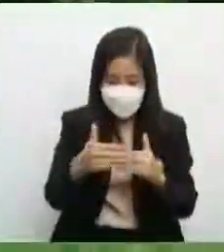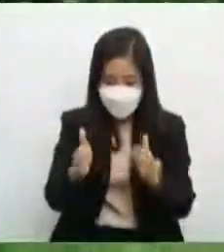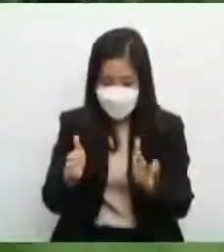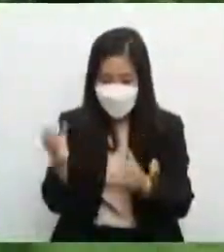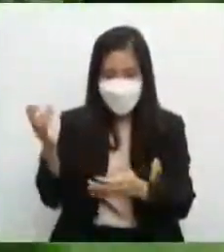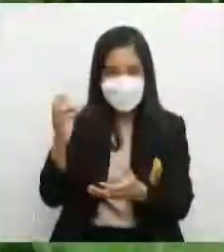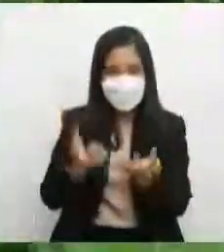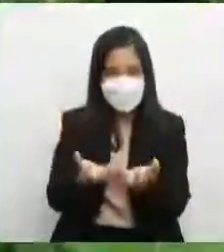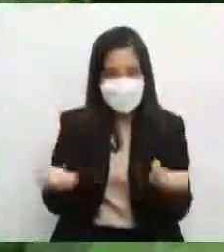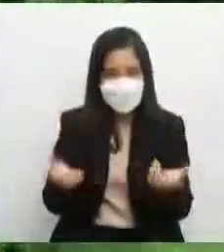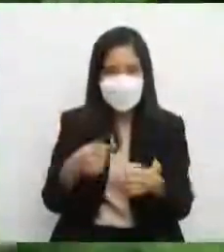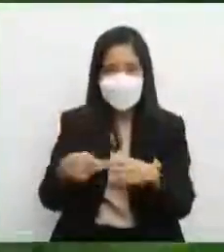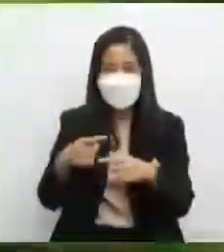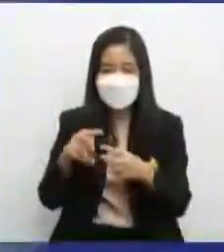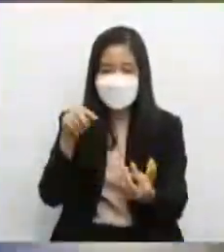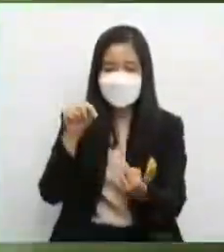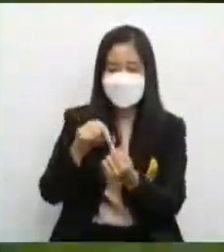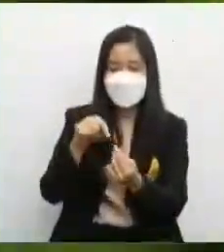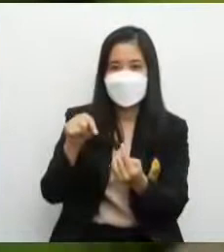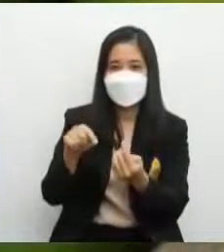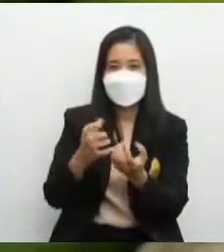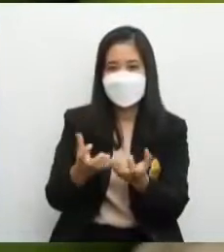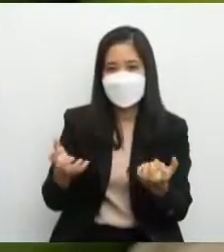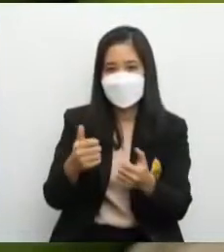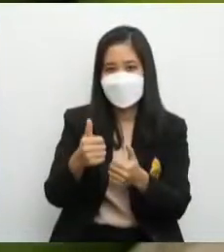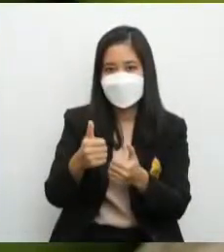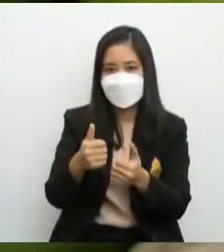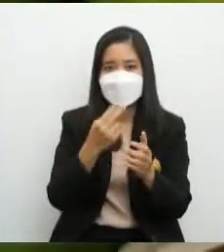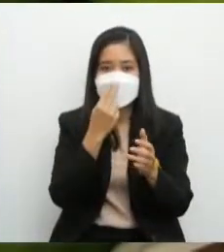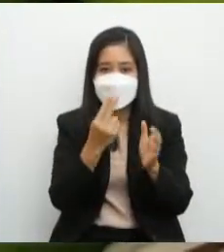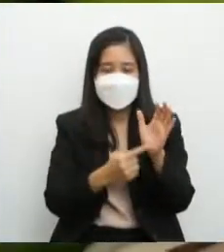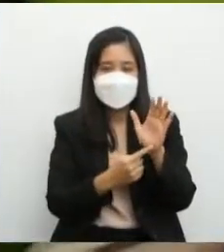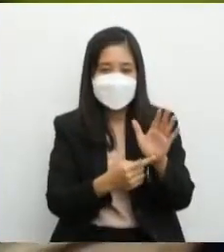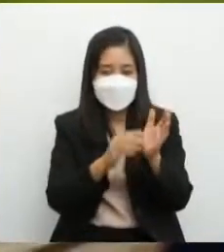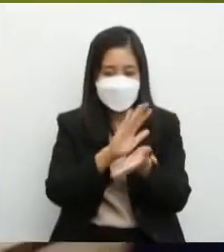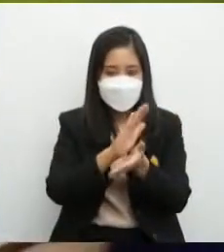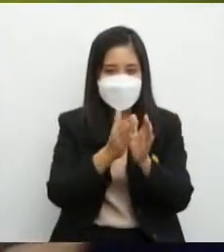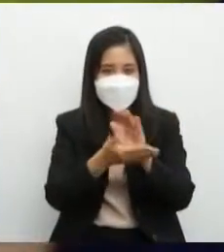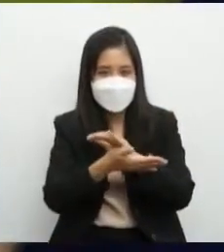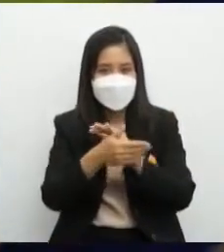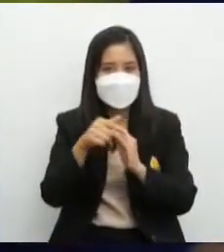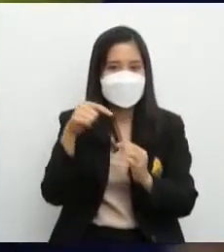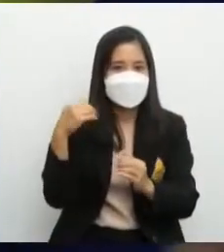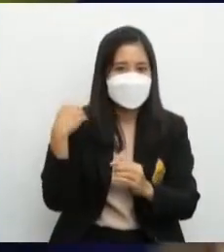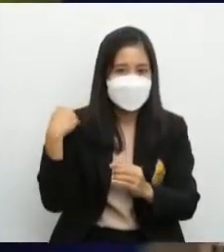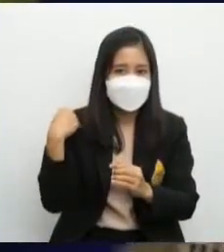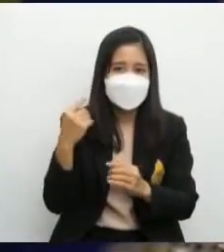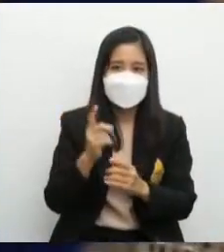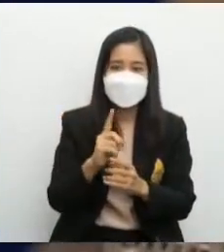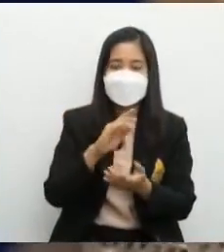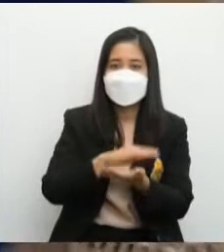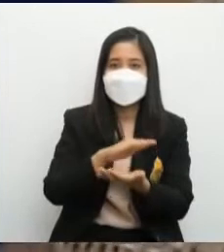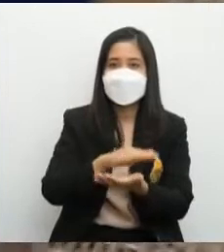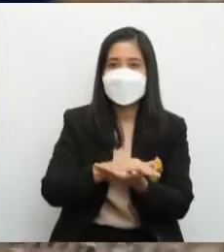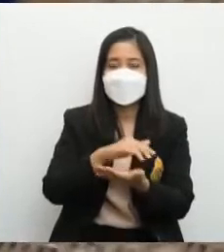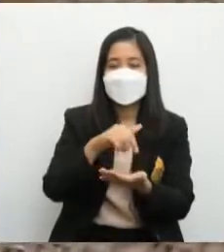สินค้าให้เหมาะสมกับผลิตภัณฑ์ผลิตภัณฑ์ตัวอย่างในการแปรรูปผลผลิตทางการเกษตรของโรงเรียนรัฐราชอุป